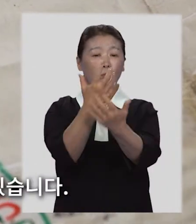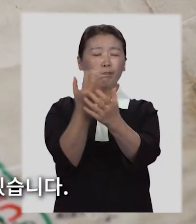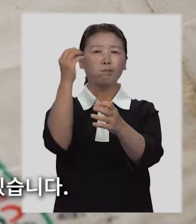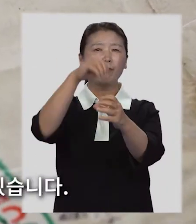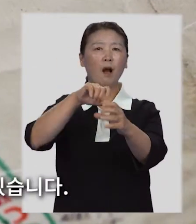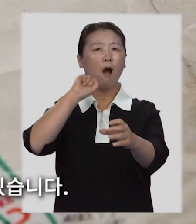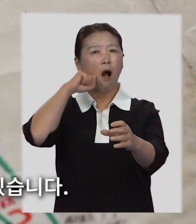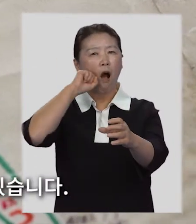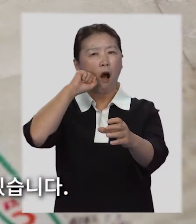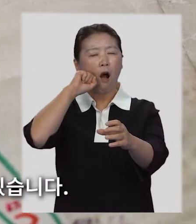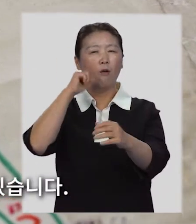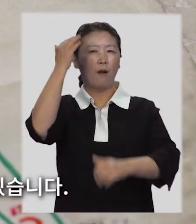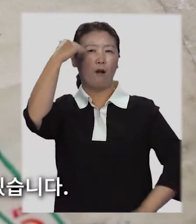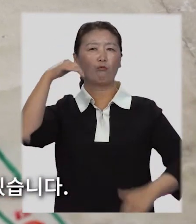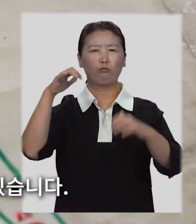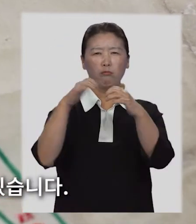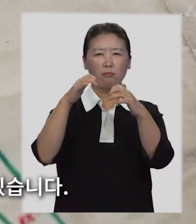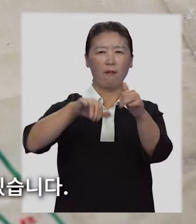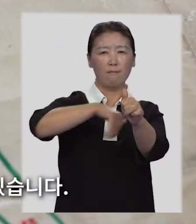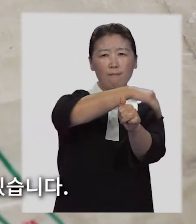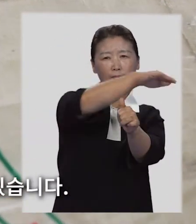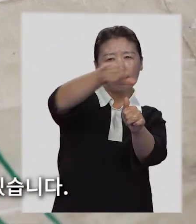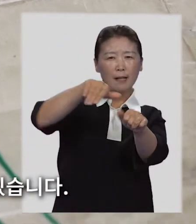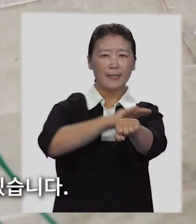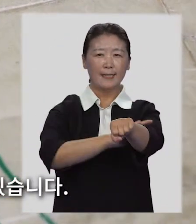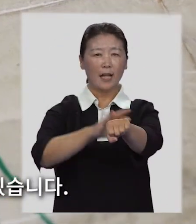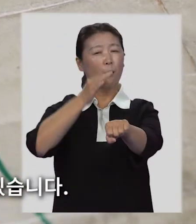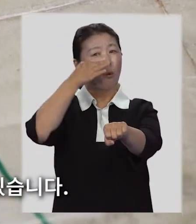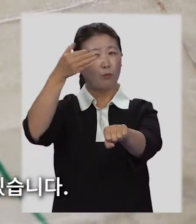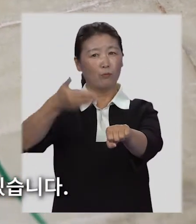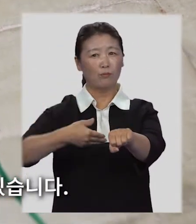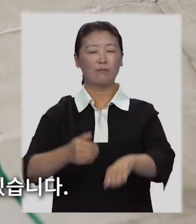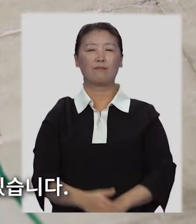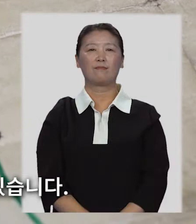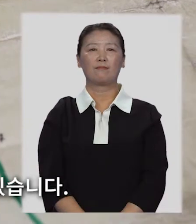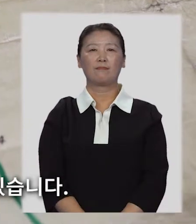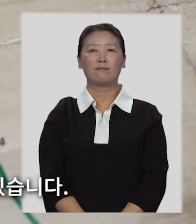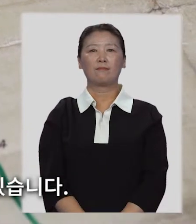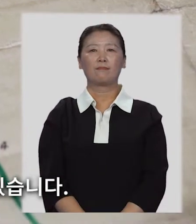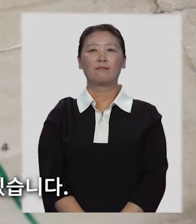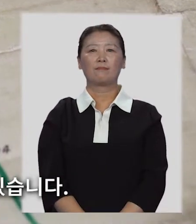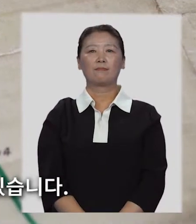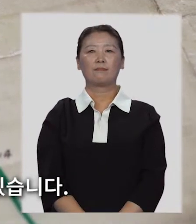문서에 담아낼 수 없는 6.25 전쟁 당시의 정황들을 보여주고 있습니다.